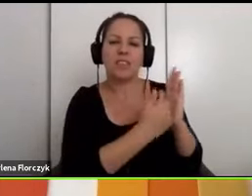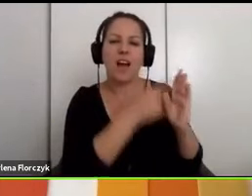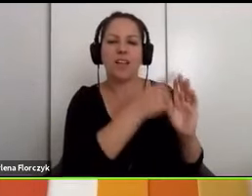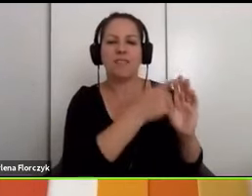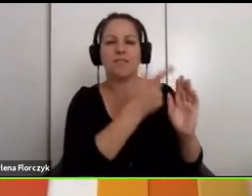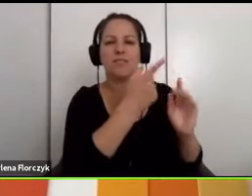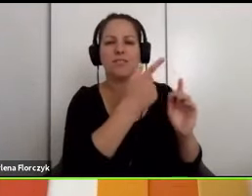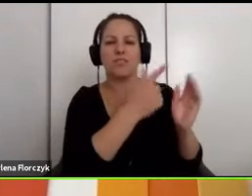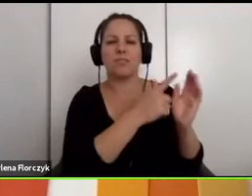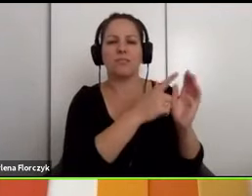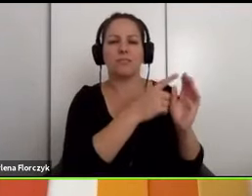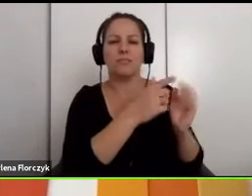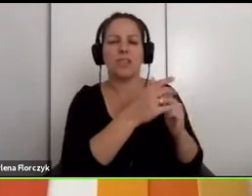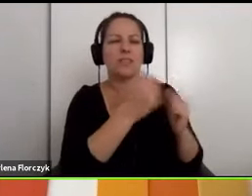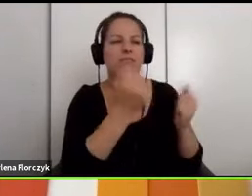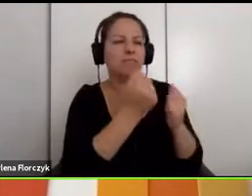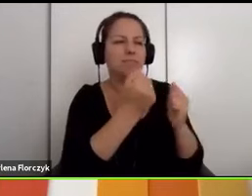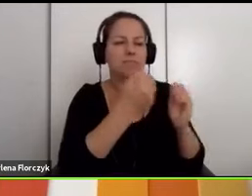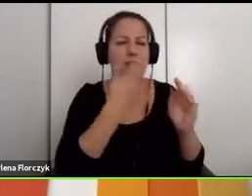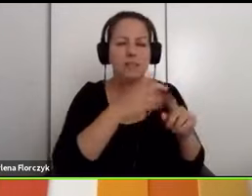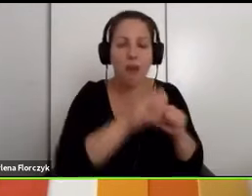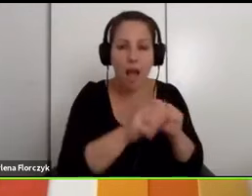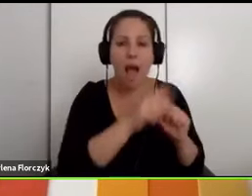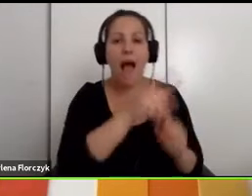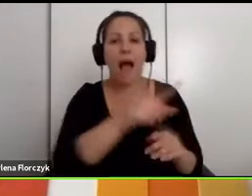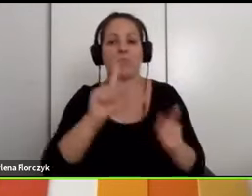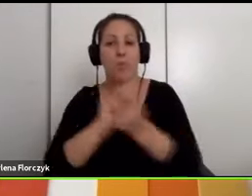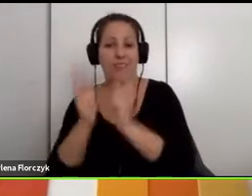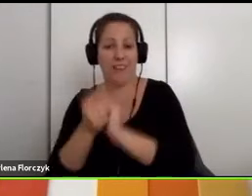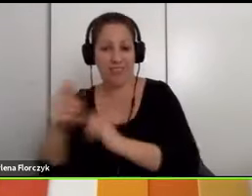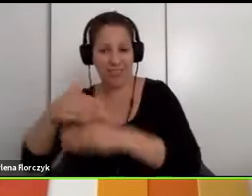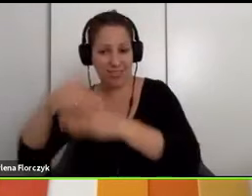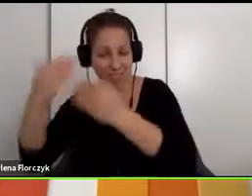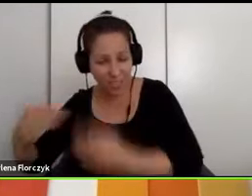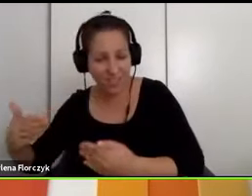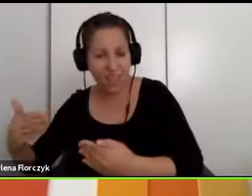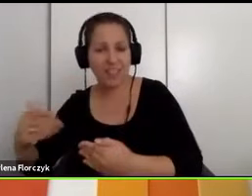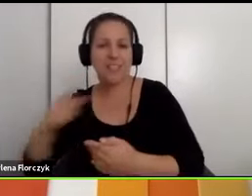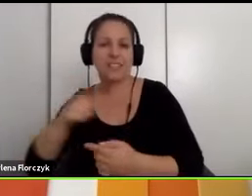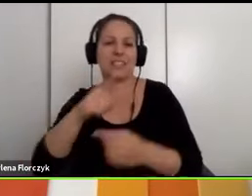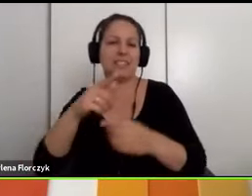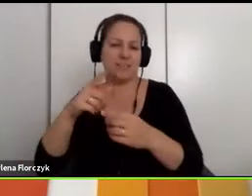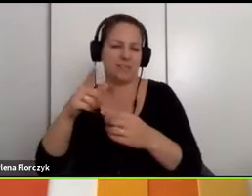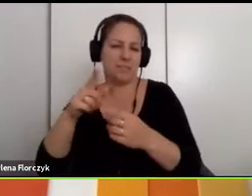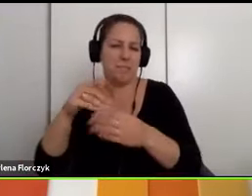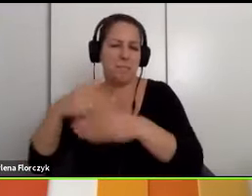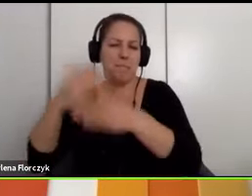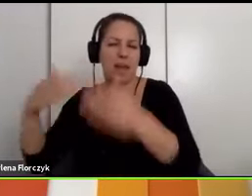które często mogą być opresyjne, tak spotkanie teatralne, zarówno to na spektaklu pomiędzy